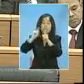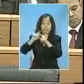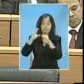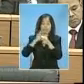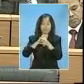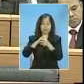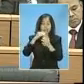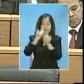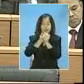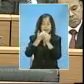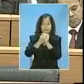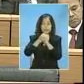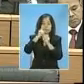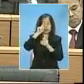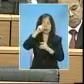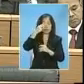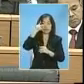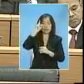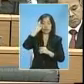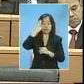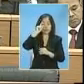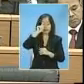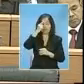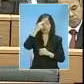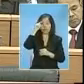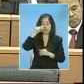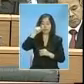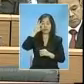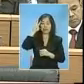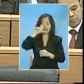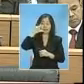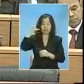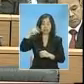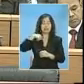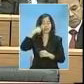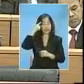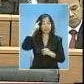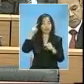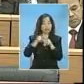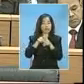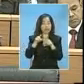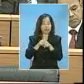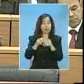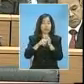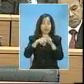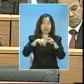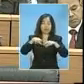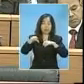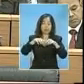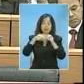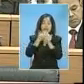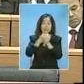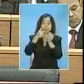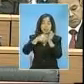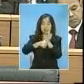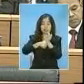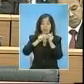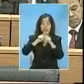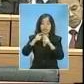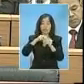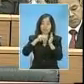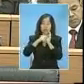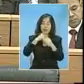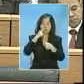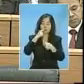1.14ล้านบาทอันนี้ผมก็เห็นด้วยเพราะว่าเป็นการบริหารจัดการหนี้นะครับในเมื่อเราสร้าง